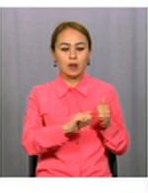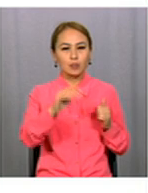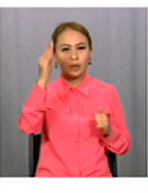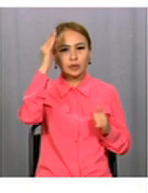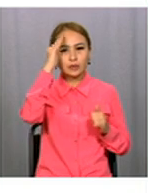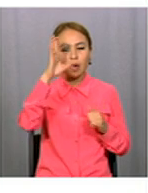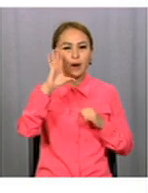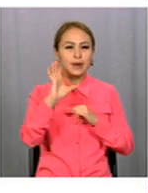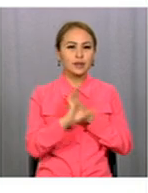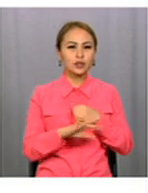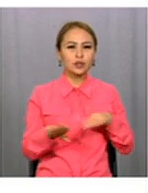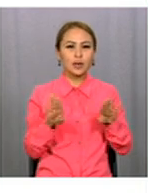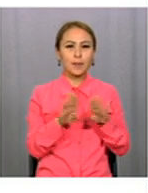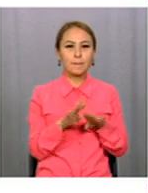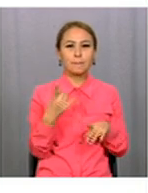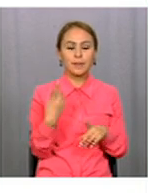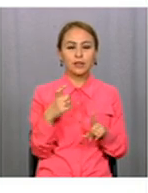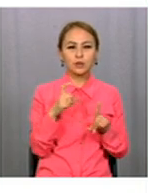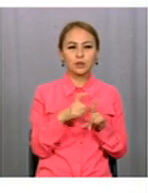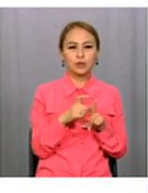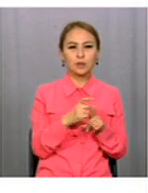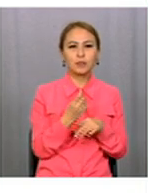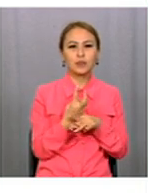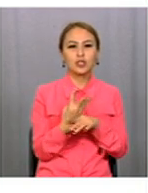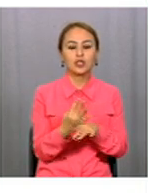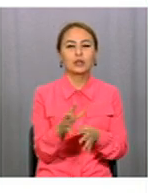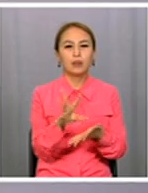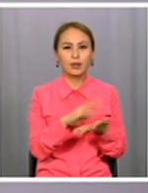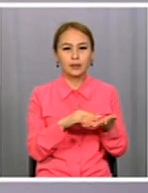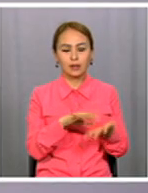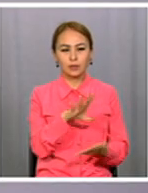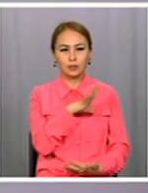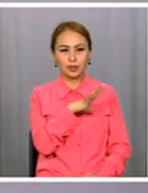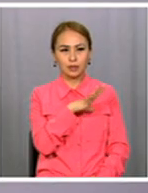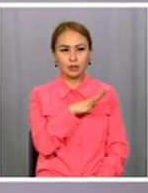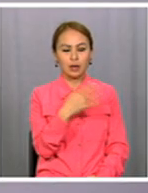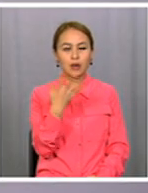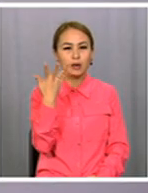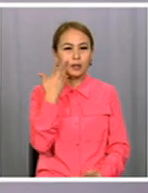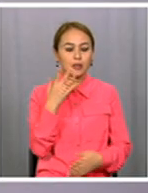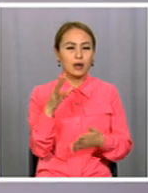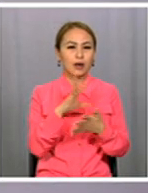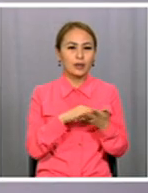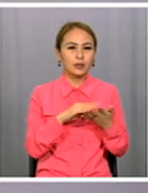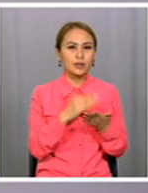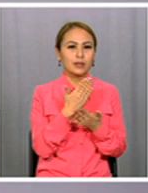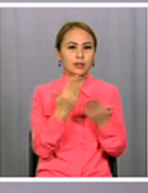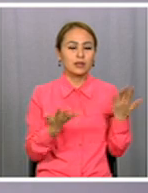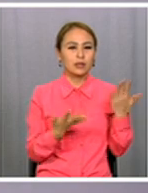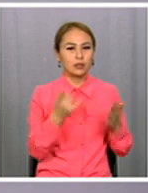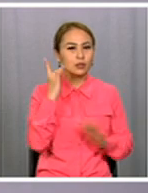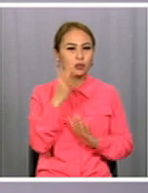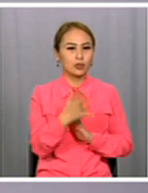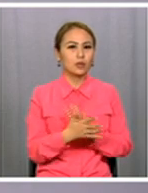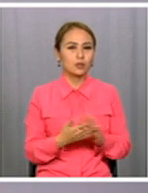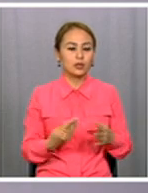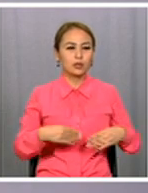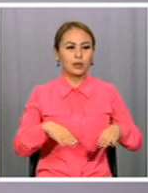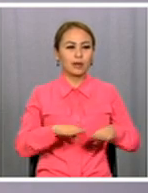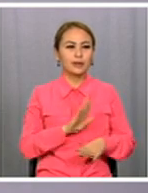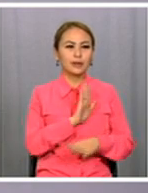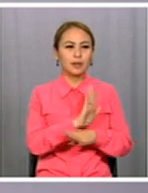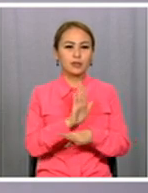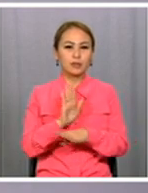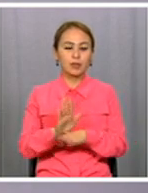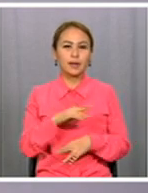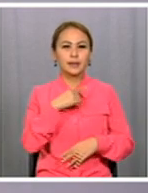аяқ жағындағы бір сөз бірнеше мәрте қайталанып отырады. Қайталау ұғымы сіздерге түсінікті болса, оқушылар, ендеше тапсырмаларға